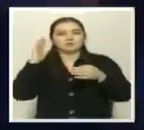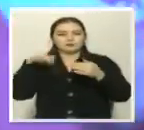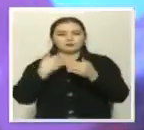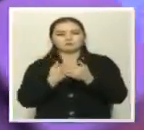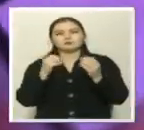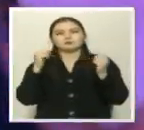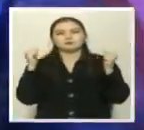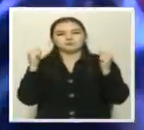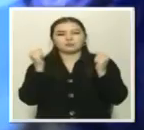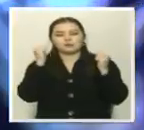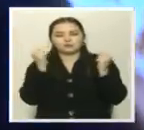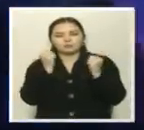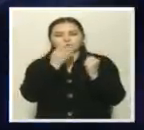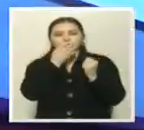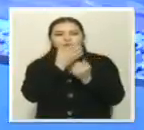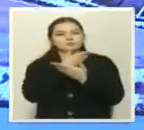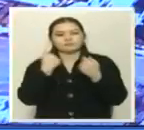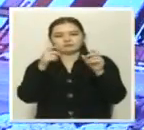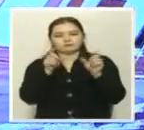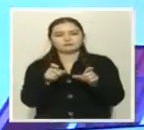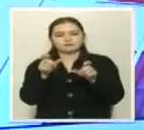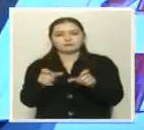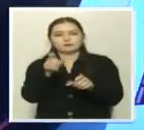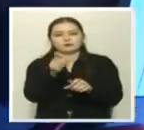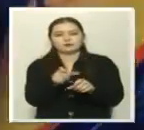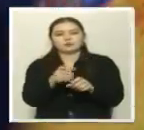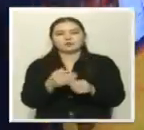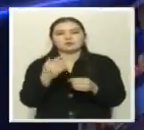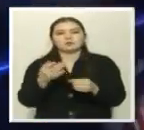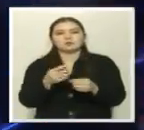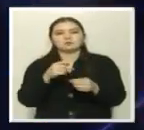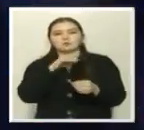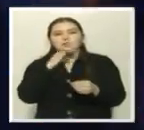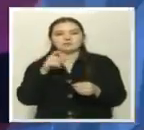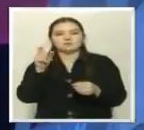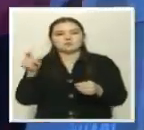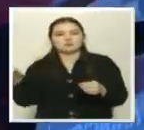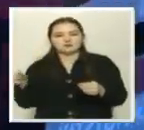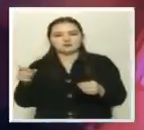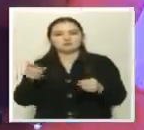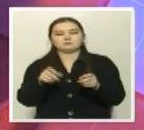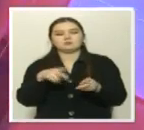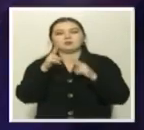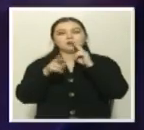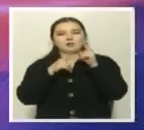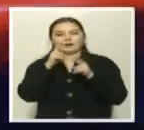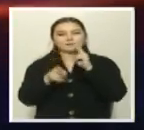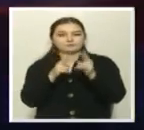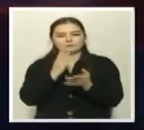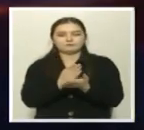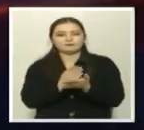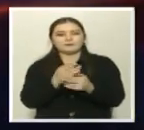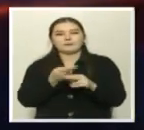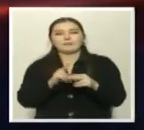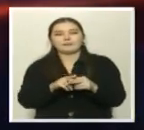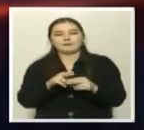деп аталатын тұрғын үй кешенінің нөмірі 79 үйдің тұрғындары осылай деп арнамызға шағымданды. Олар осы жылдар ішінде мердігер компания мен